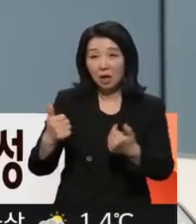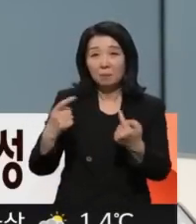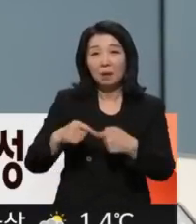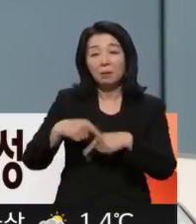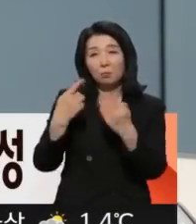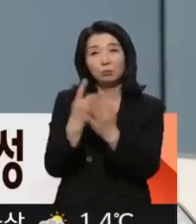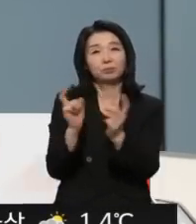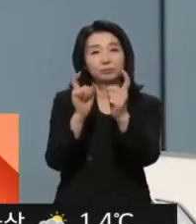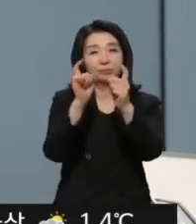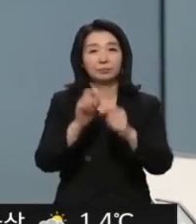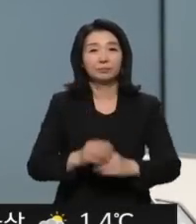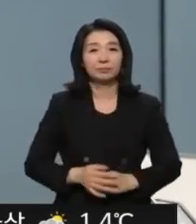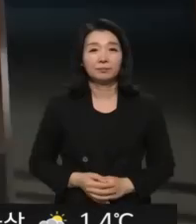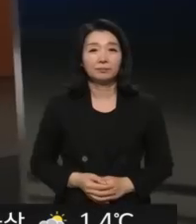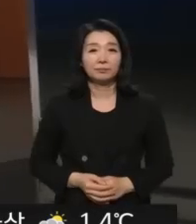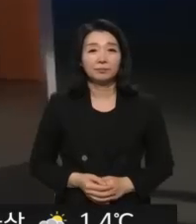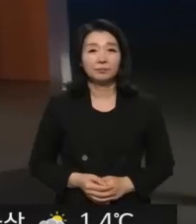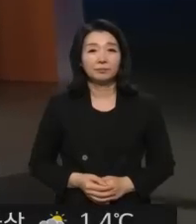제목을 잡겠습니다.